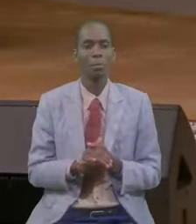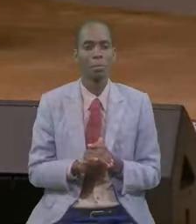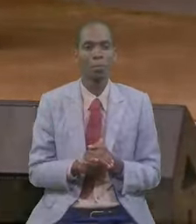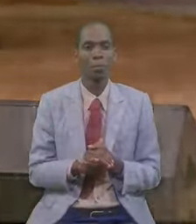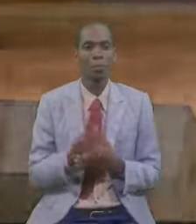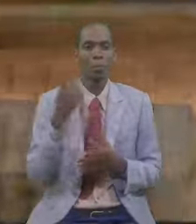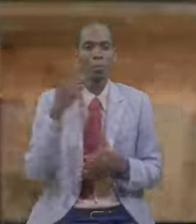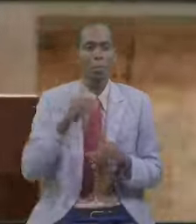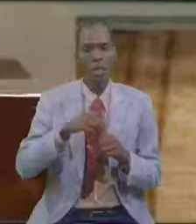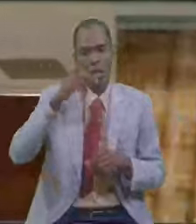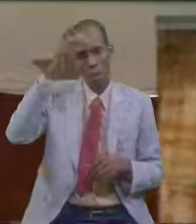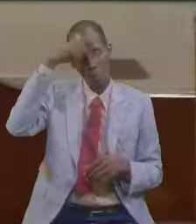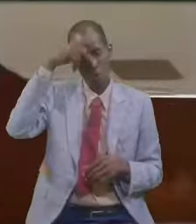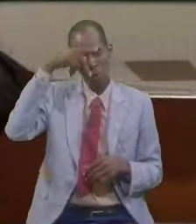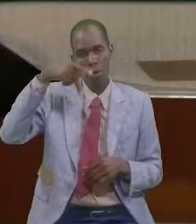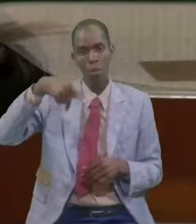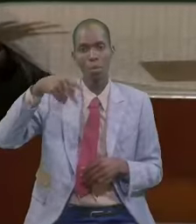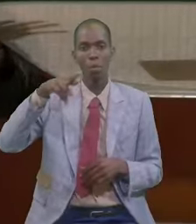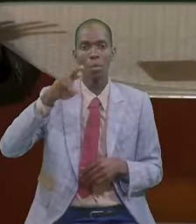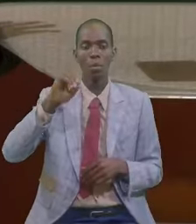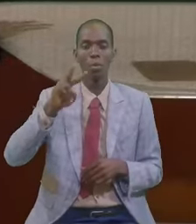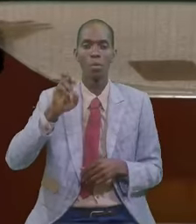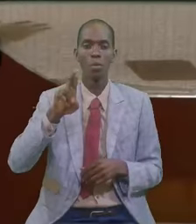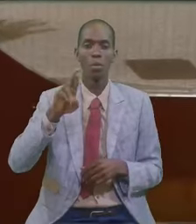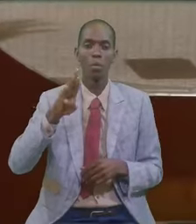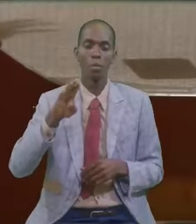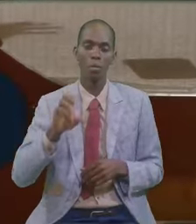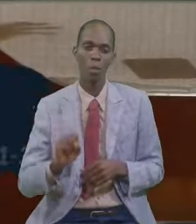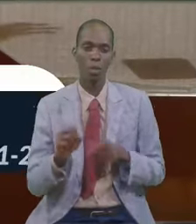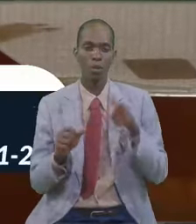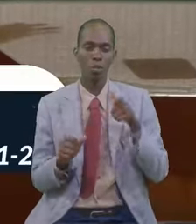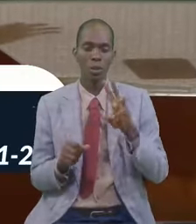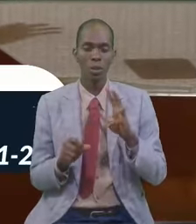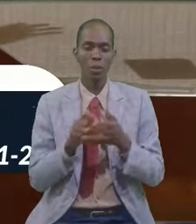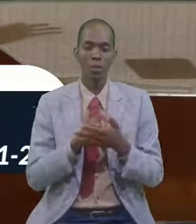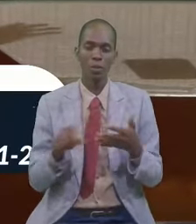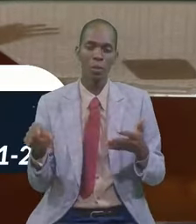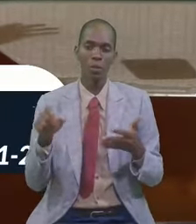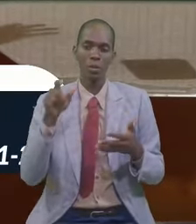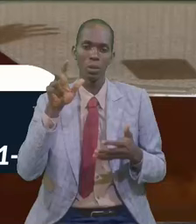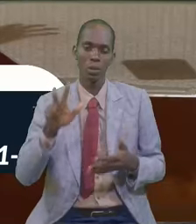Voyons un proverbe. Proverbe 26, verset 3.